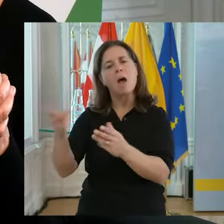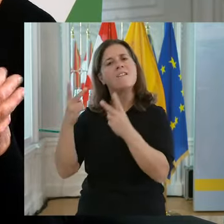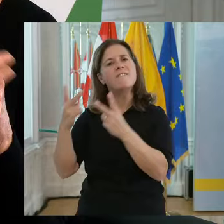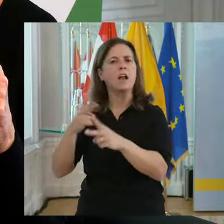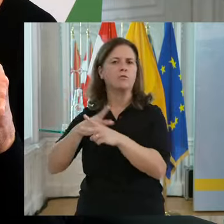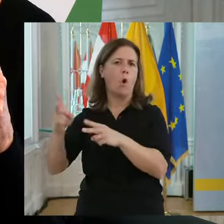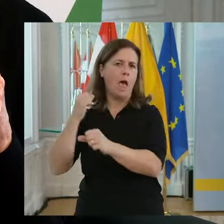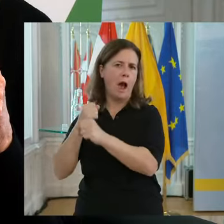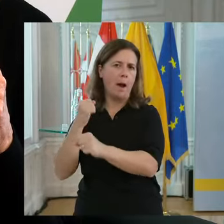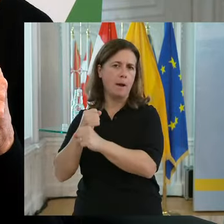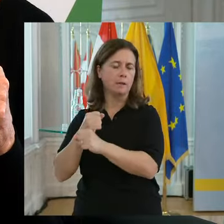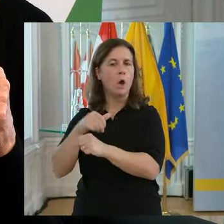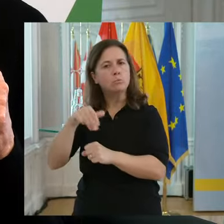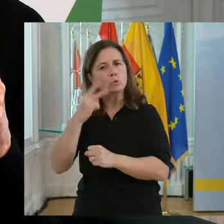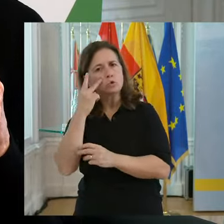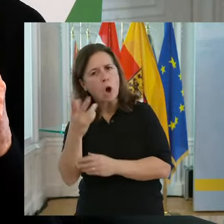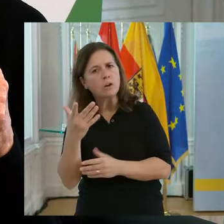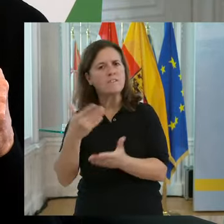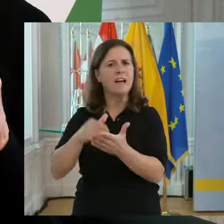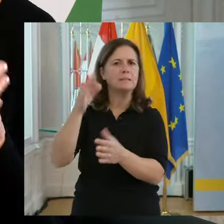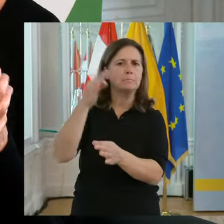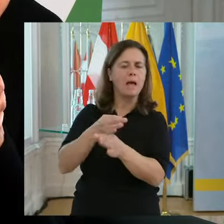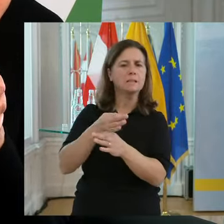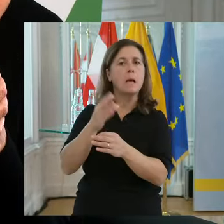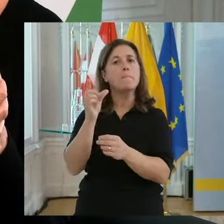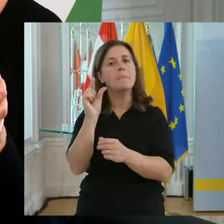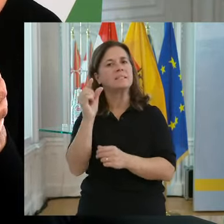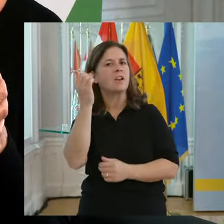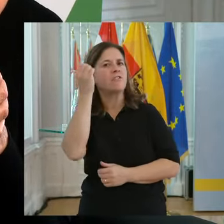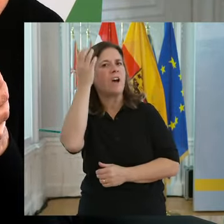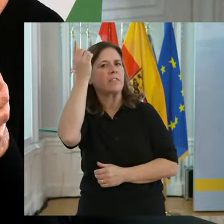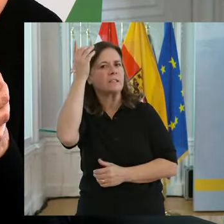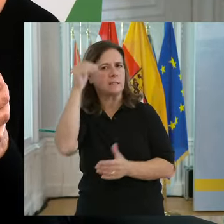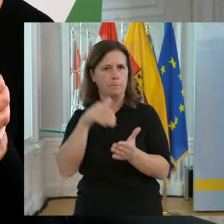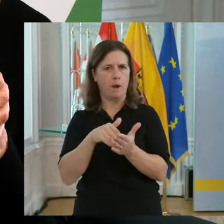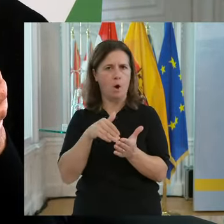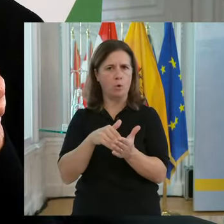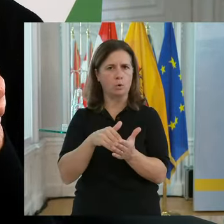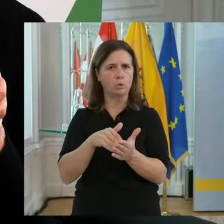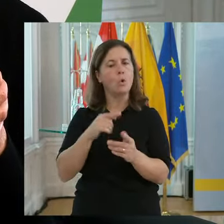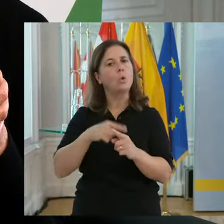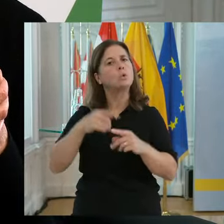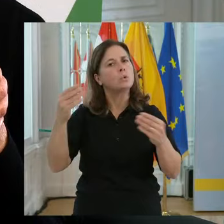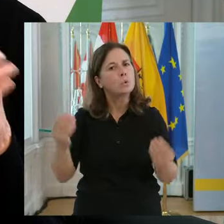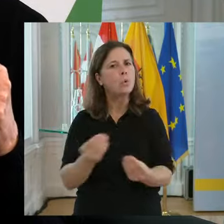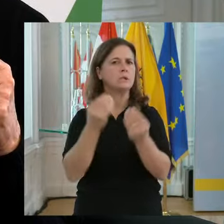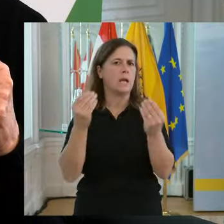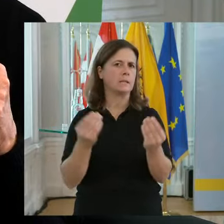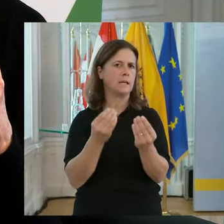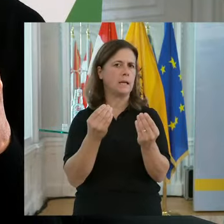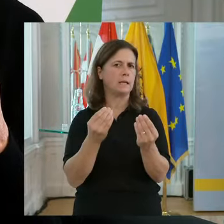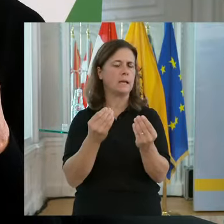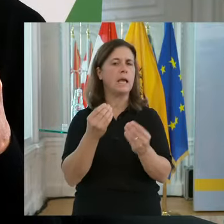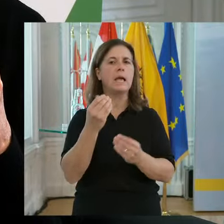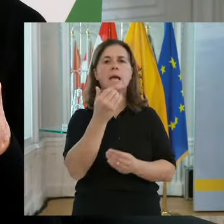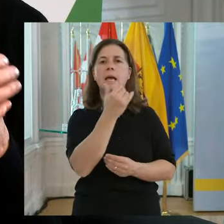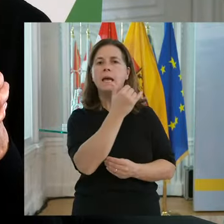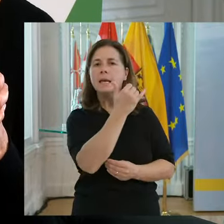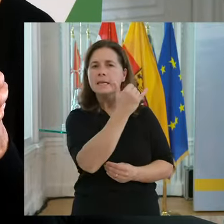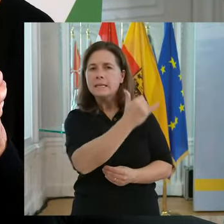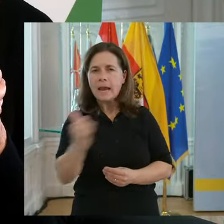Arbeit. Also man muss hinschauen und man muss halt ein bisschen Fantasie entwickeln und grundsätzlich sollte man halt einfach jeder für